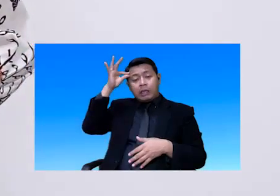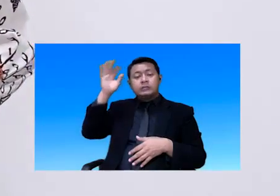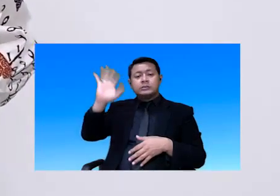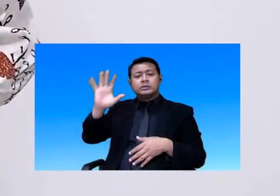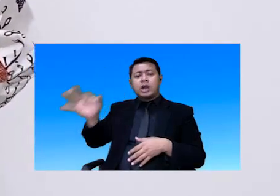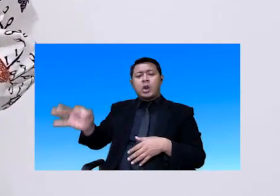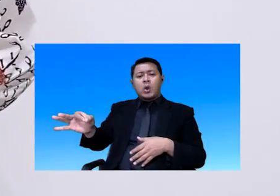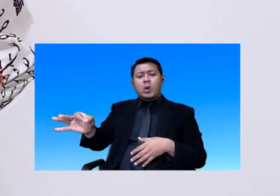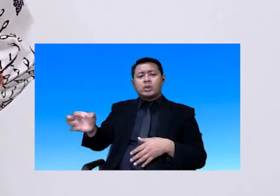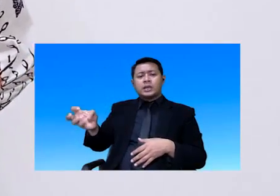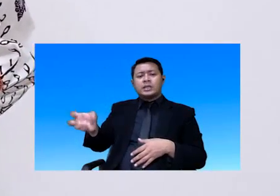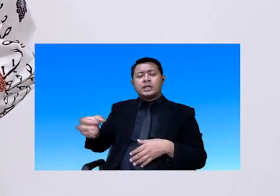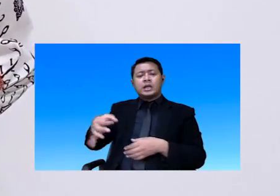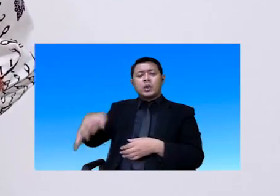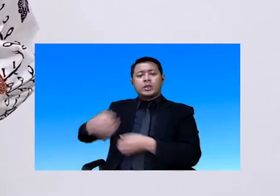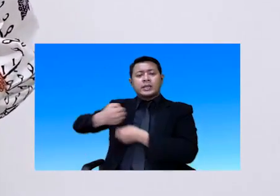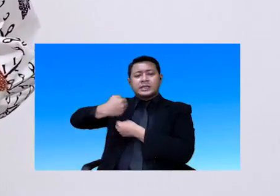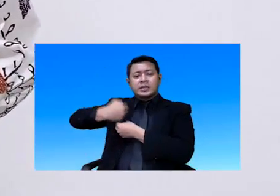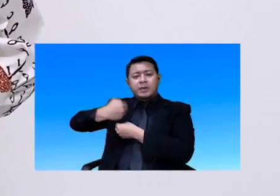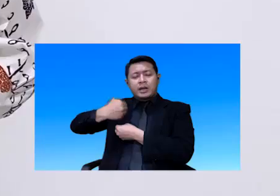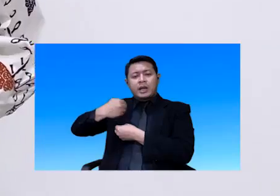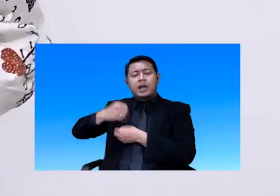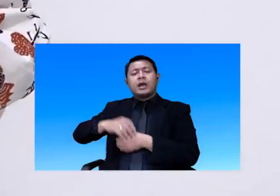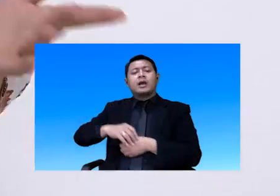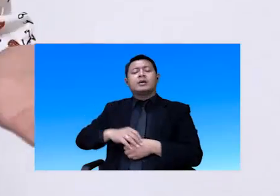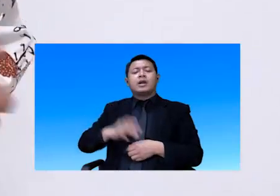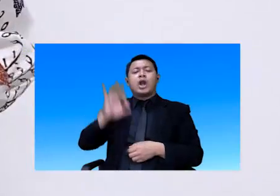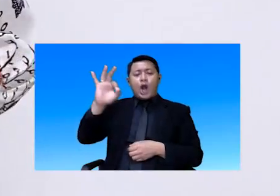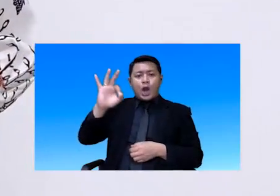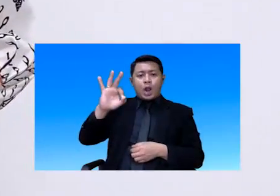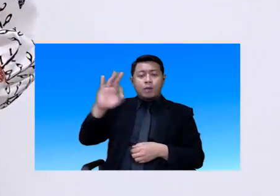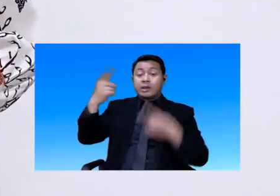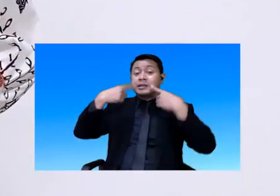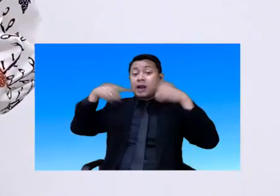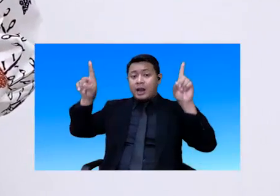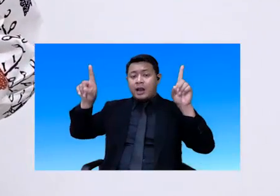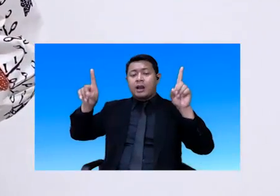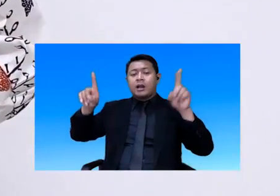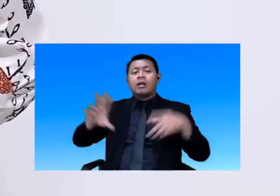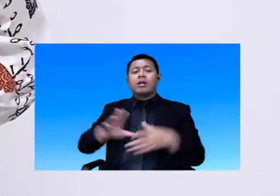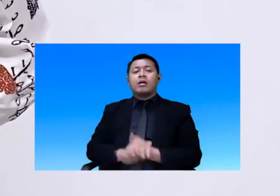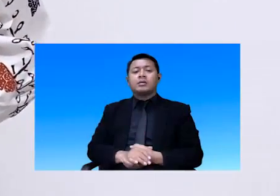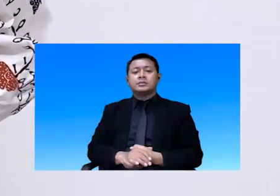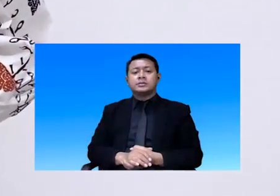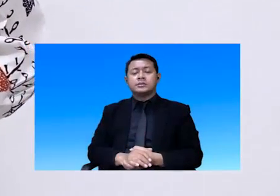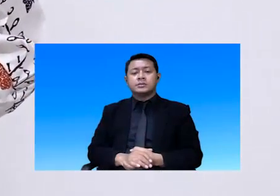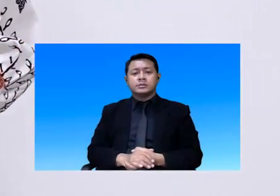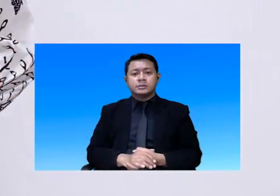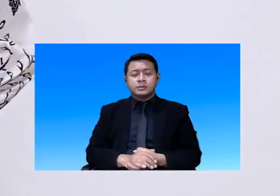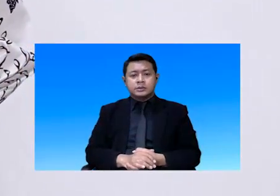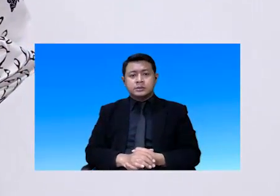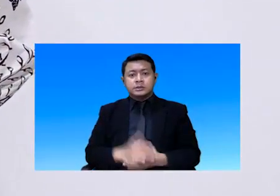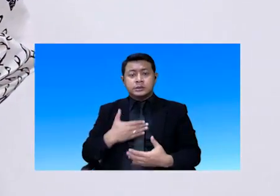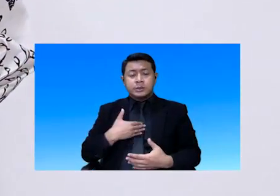kecil, dari Tasikmalaya, dari zero menjadi hero. Dari sesuatu yang tidak tidak punya apa-apa, menjadi saya mempunyai